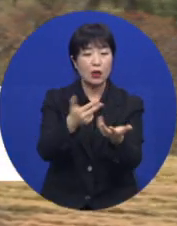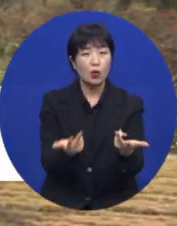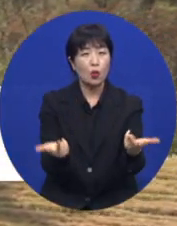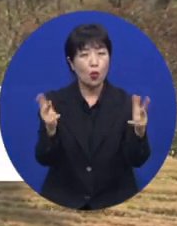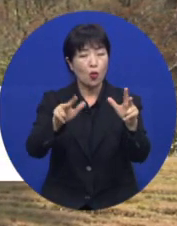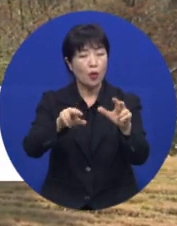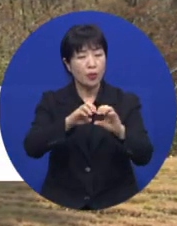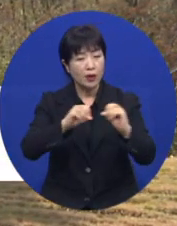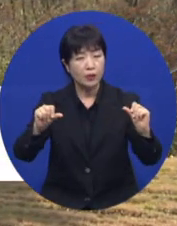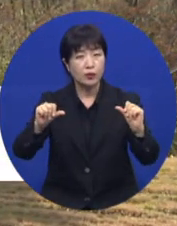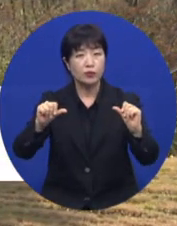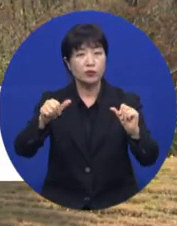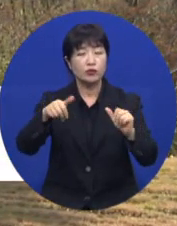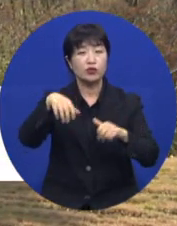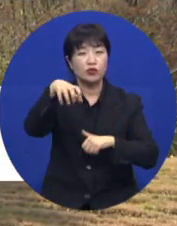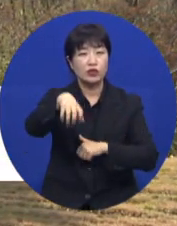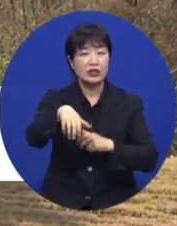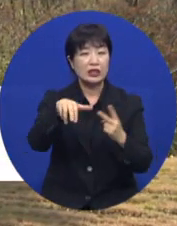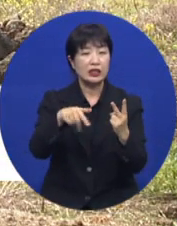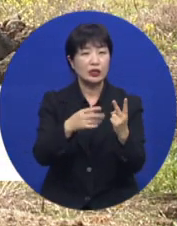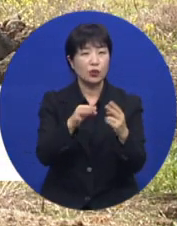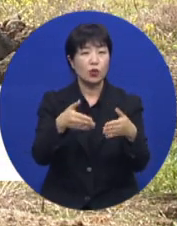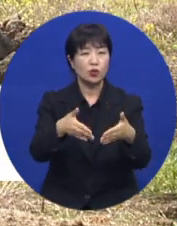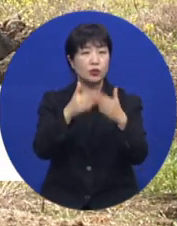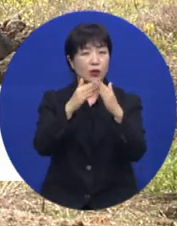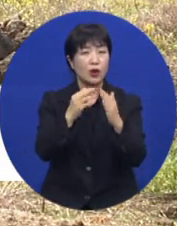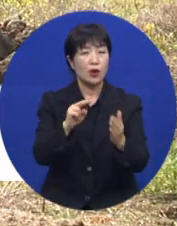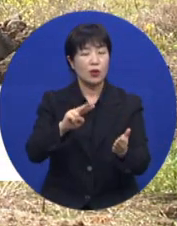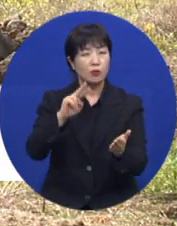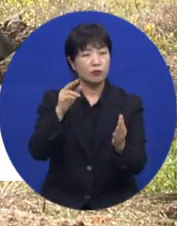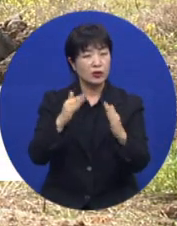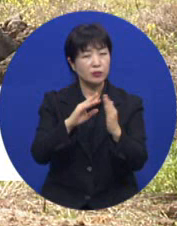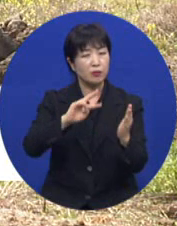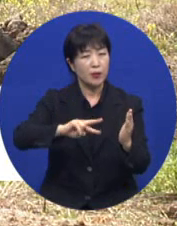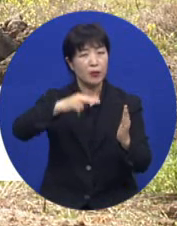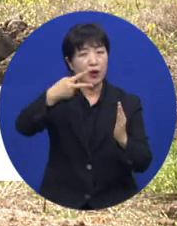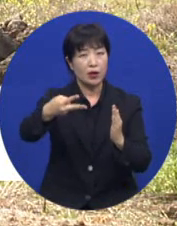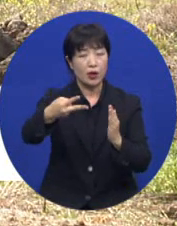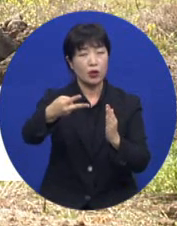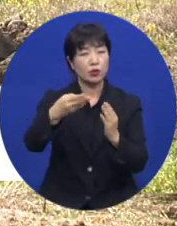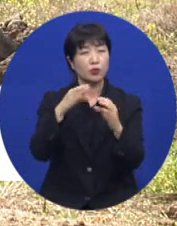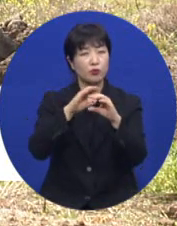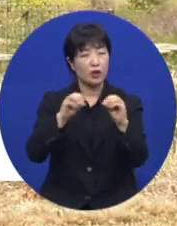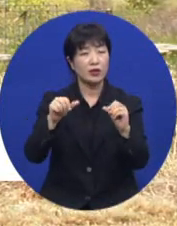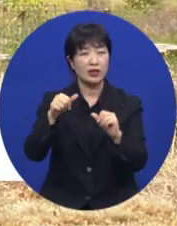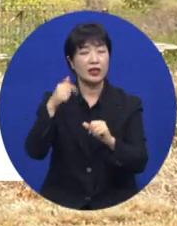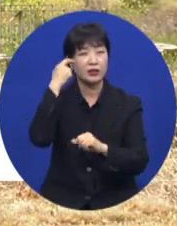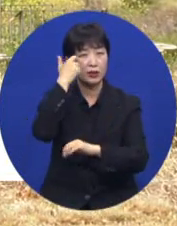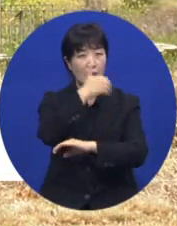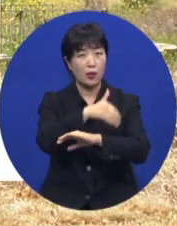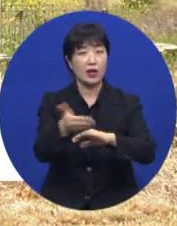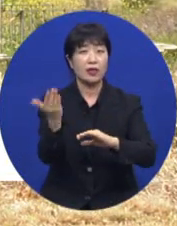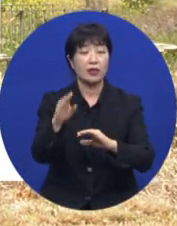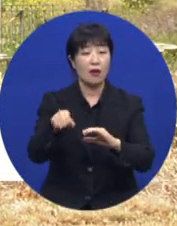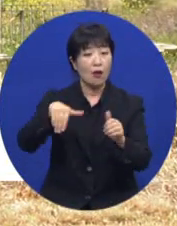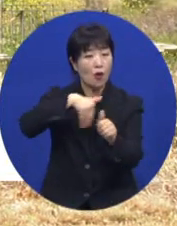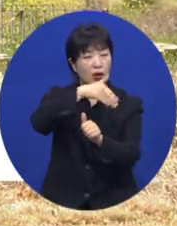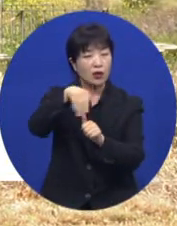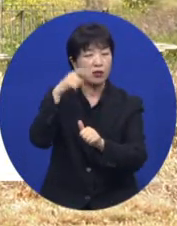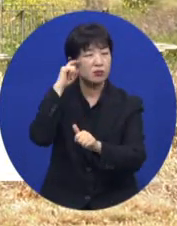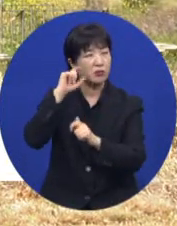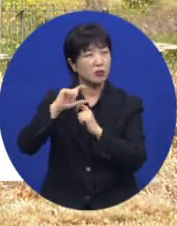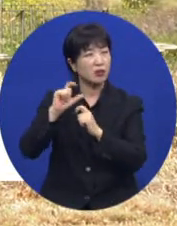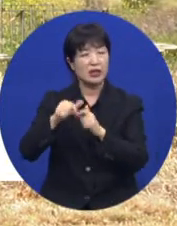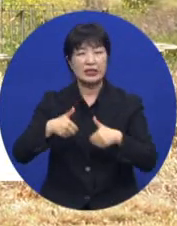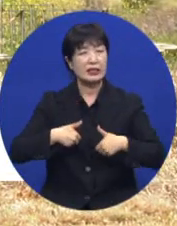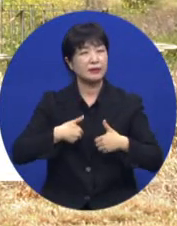녹지 지역인 사업 부지를 제2종 주거 지역으로 용도 변경해 건축 고도를 완화한다는 계획인데 환경을 고려하지 않은